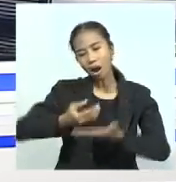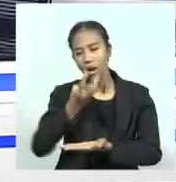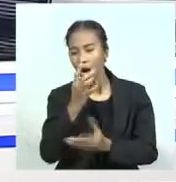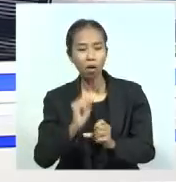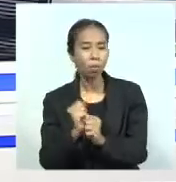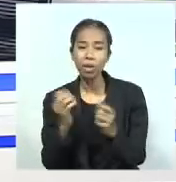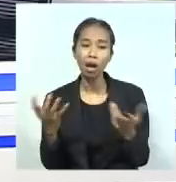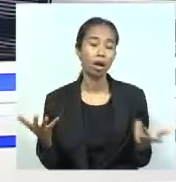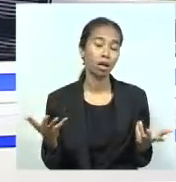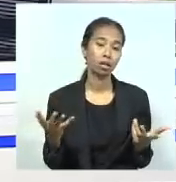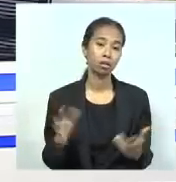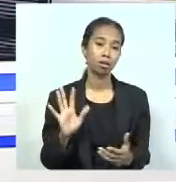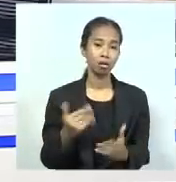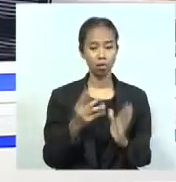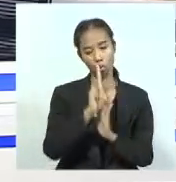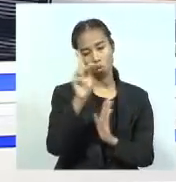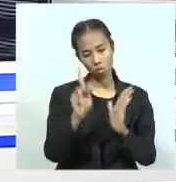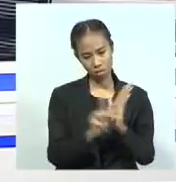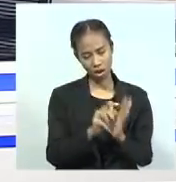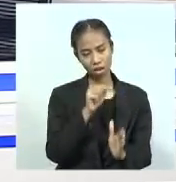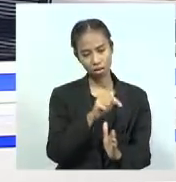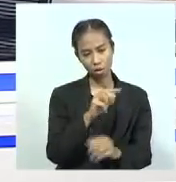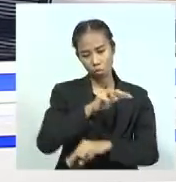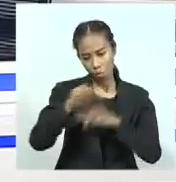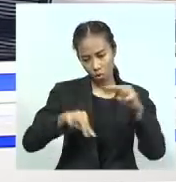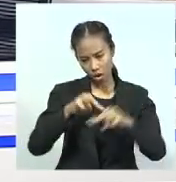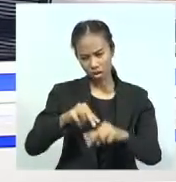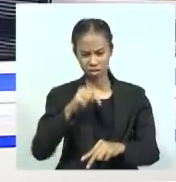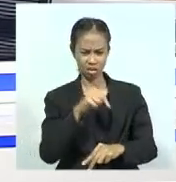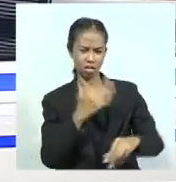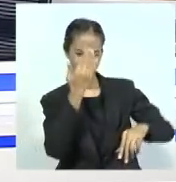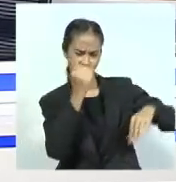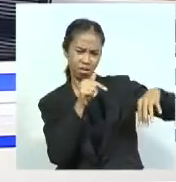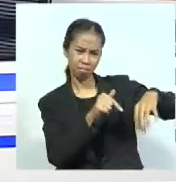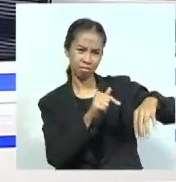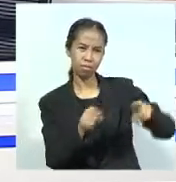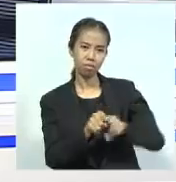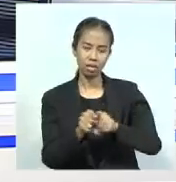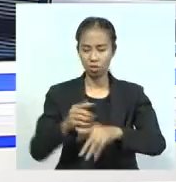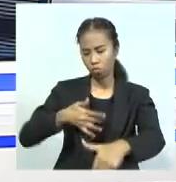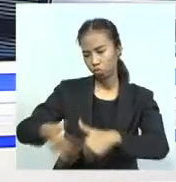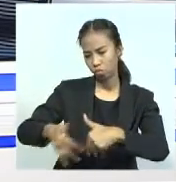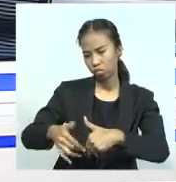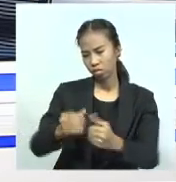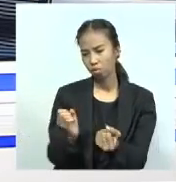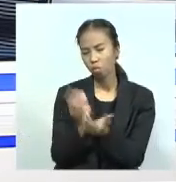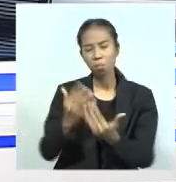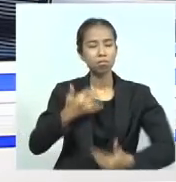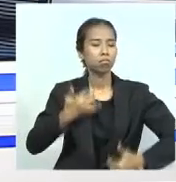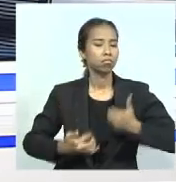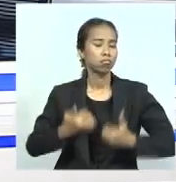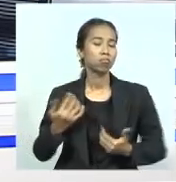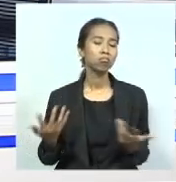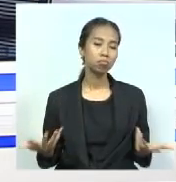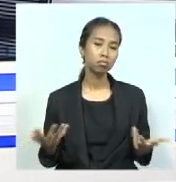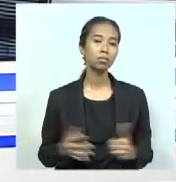ไปเนี่ยเขาจะทำยังไงมันมีกฎหมายในการควบคุมดูแลหรือเปล่าไม่ให้ผู้ประกอบการซึ่งเป็นชาวบ้านทั่วไปเนี่ยได้รับความเดือดร้อนนะ